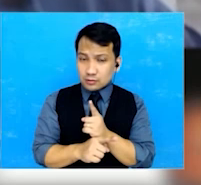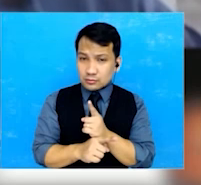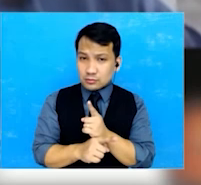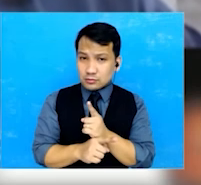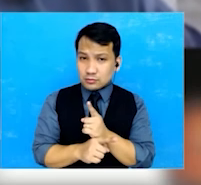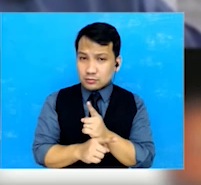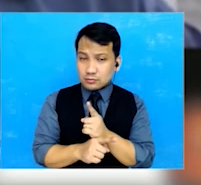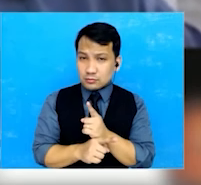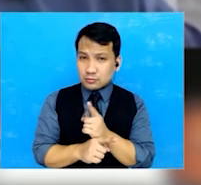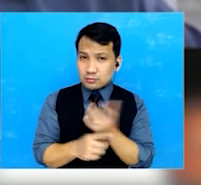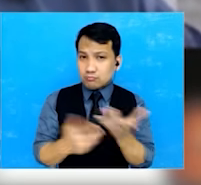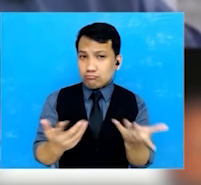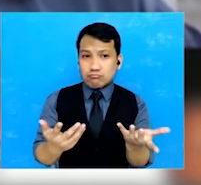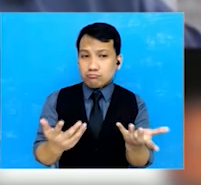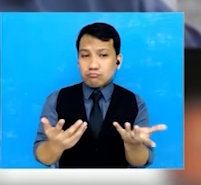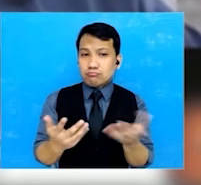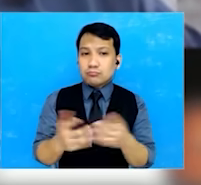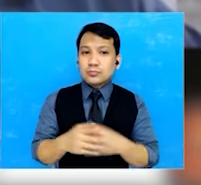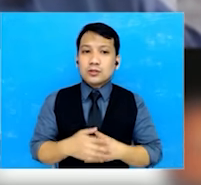talagang